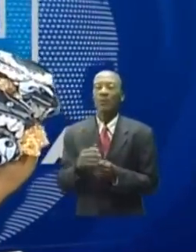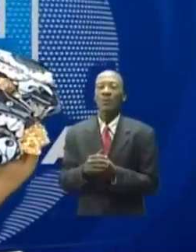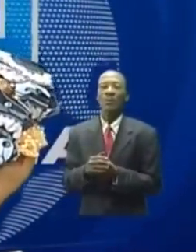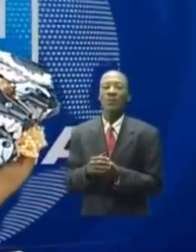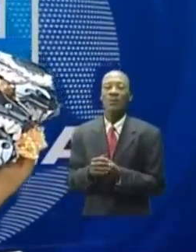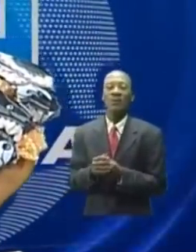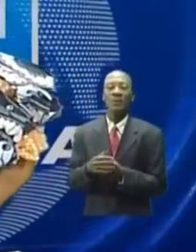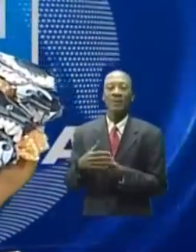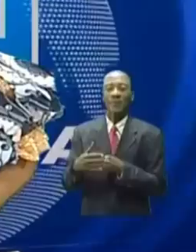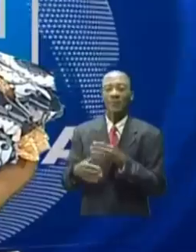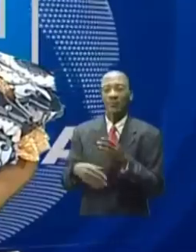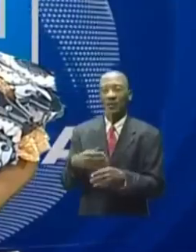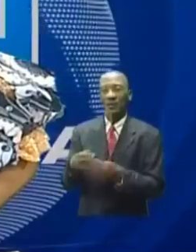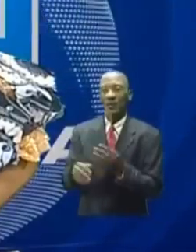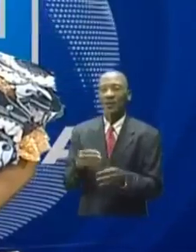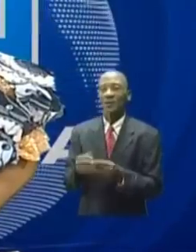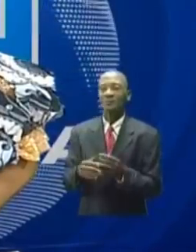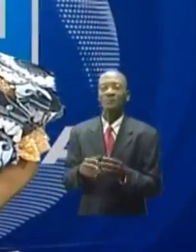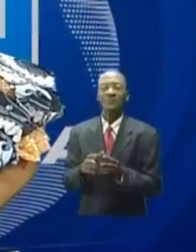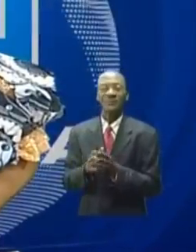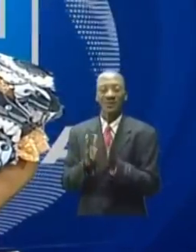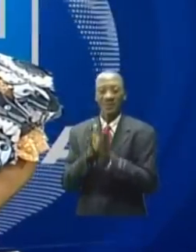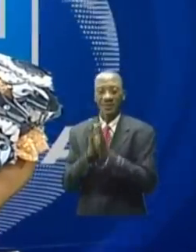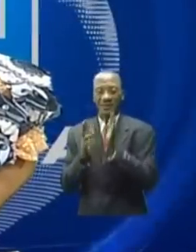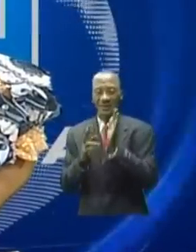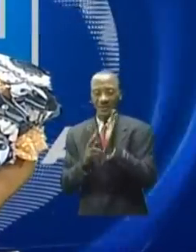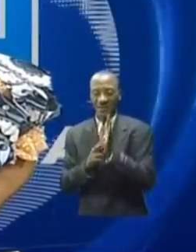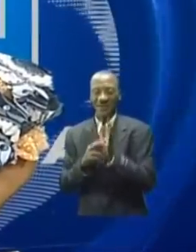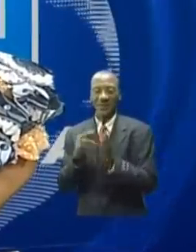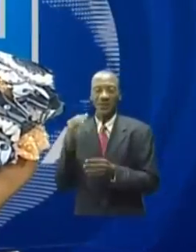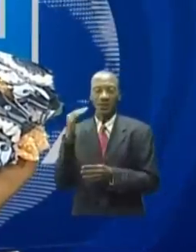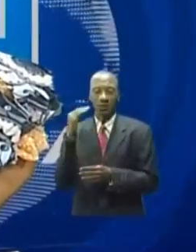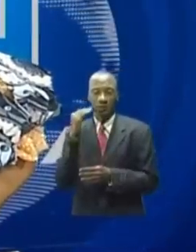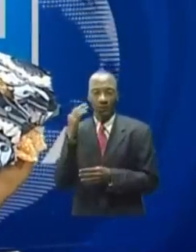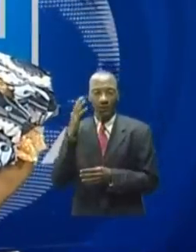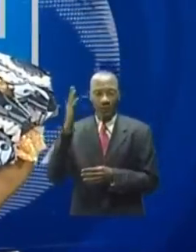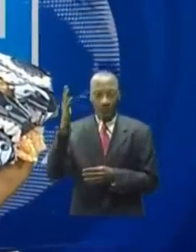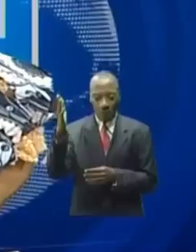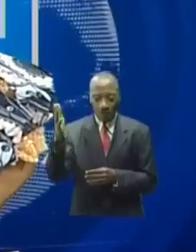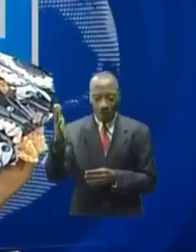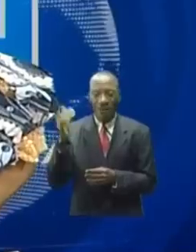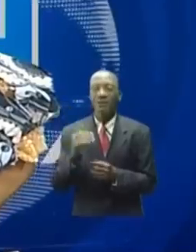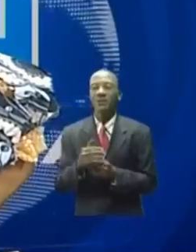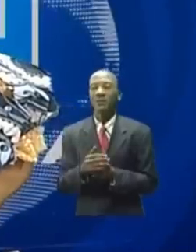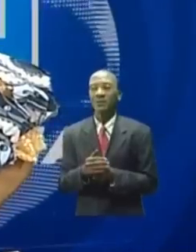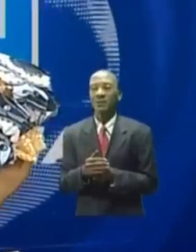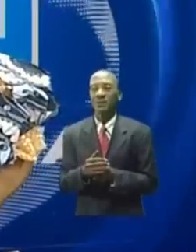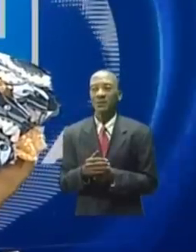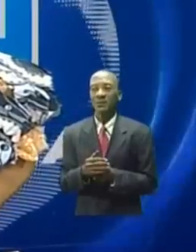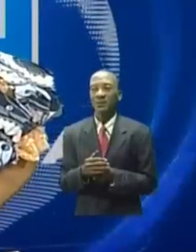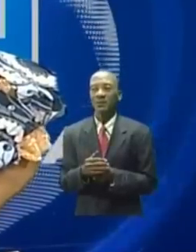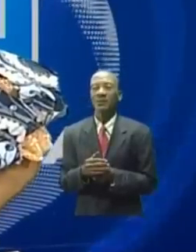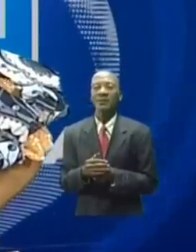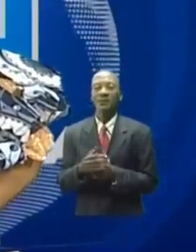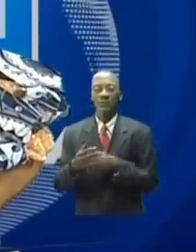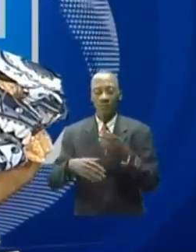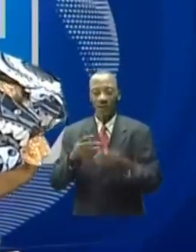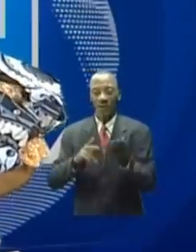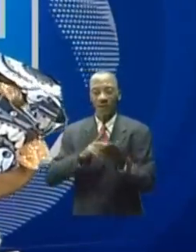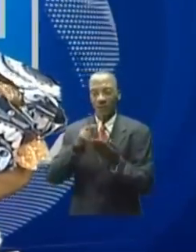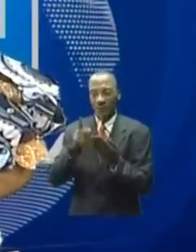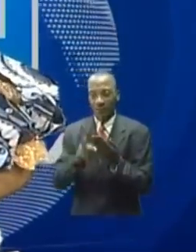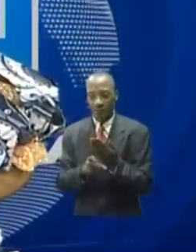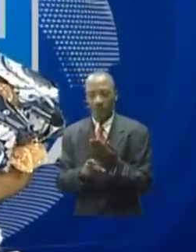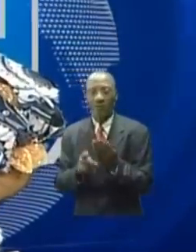juin. Une exposition de produits et services congolais vient d'être inaugurée il y a quelques minutes à l'Académie des Beaux-Arts par la Première